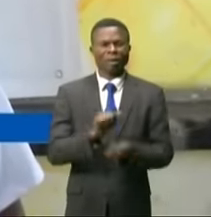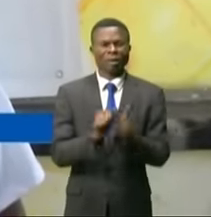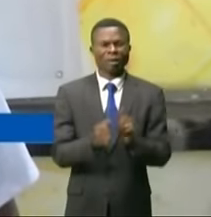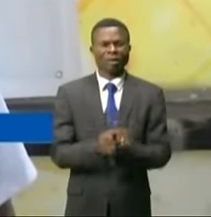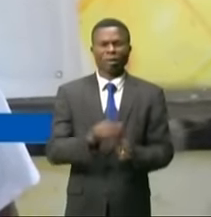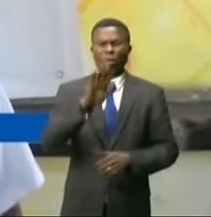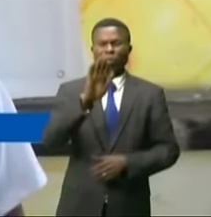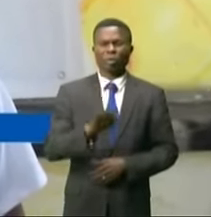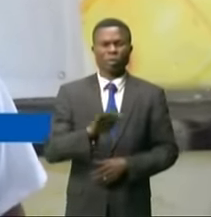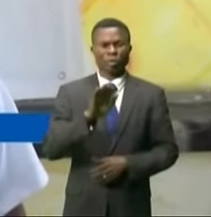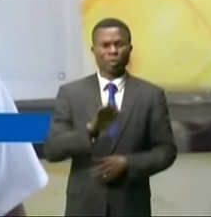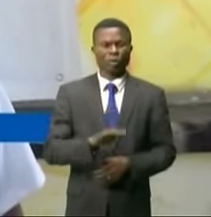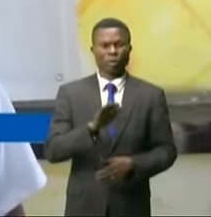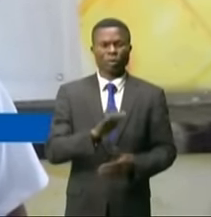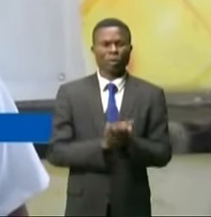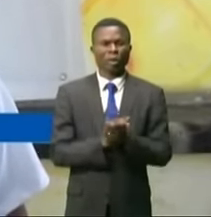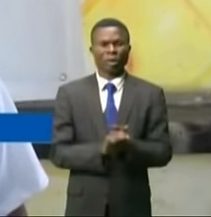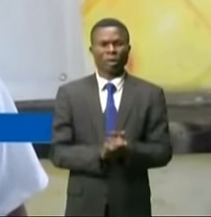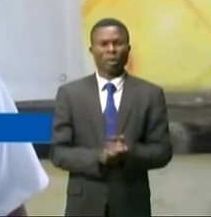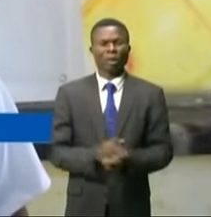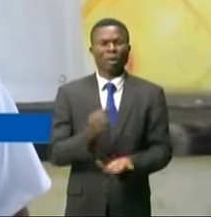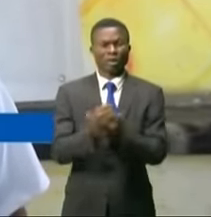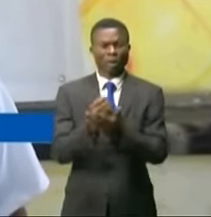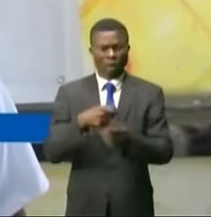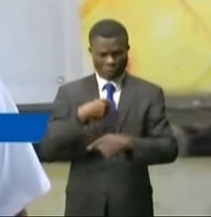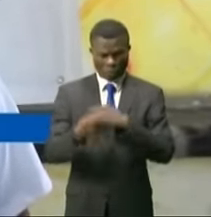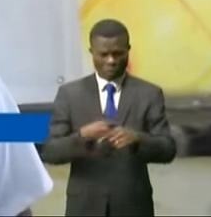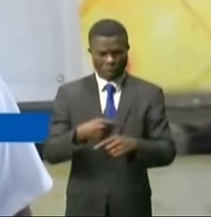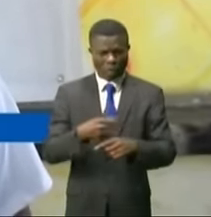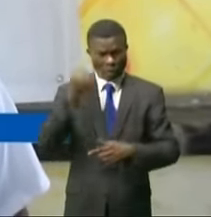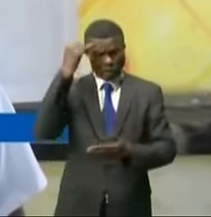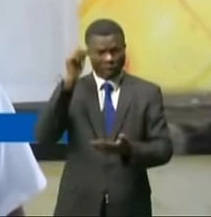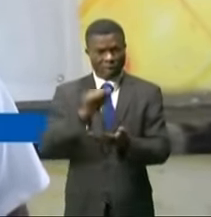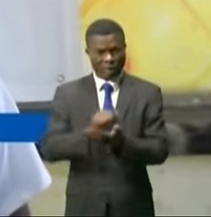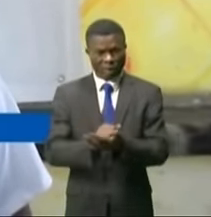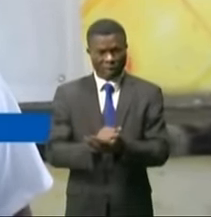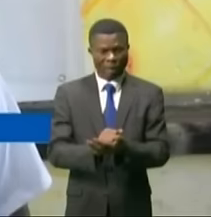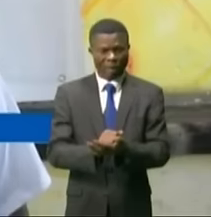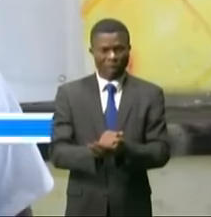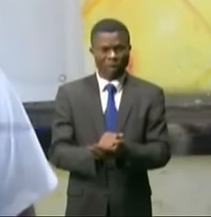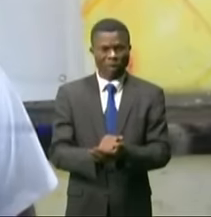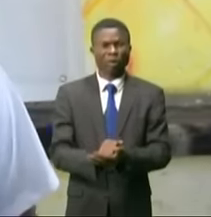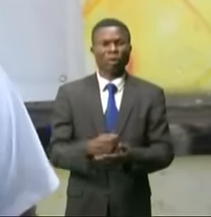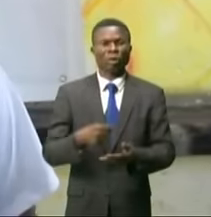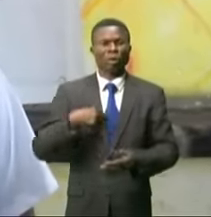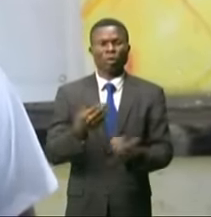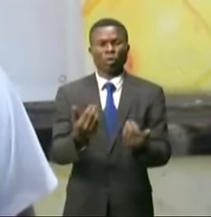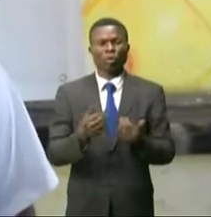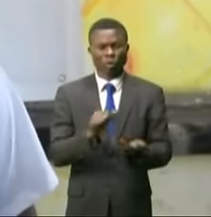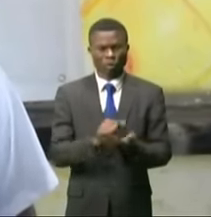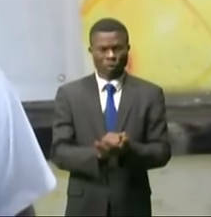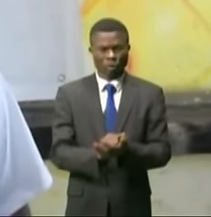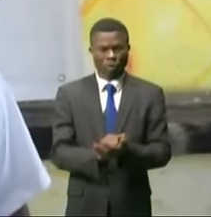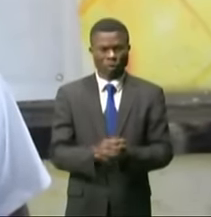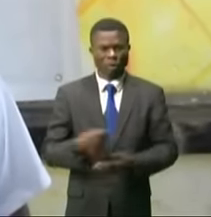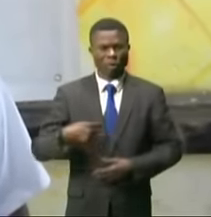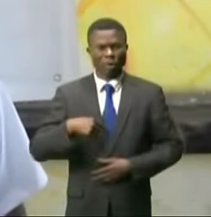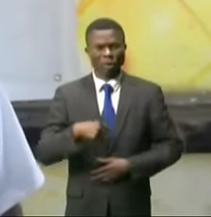voulu aussi remercier le chef de l'État qui a commencé cette initiative de les accompagner dès le début. Et il a mis quand même un